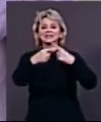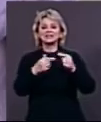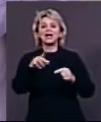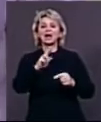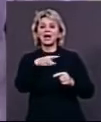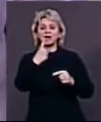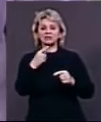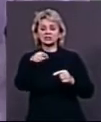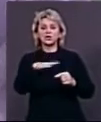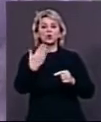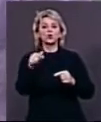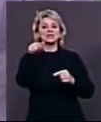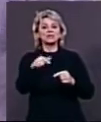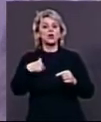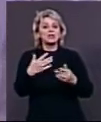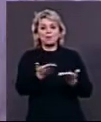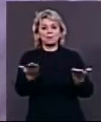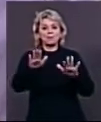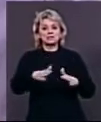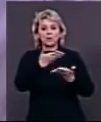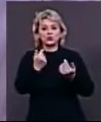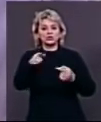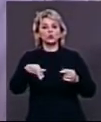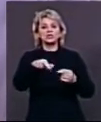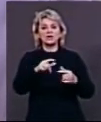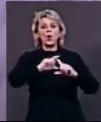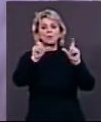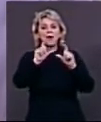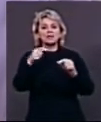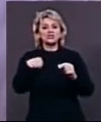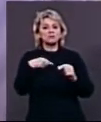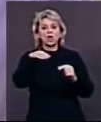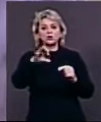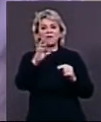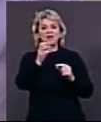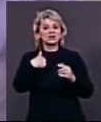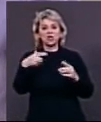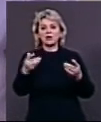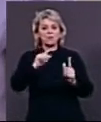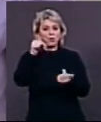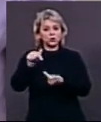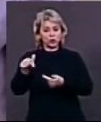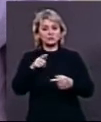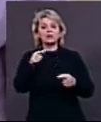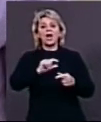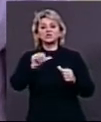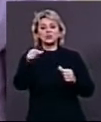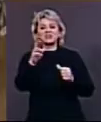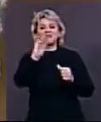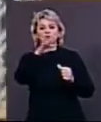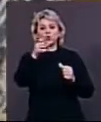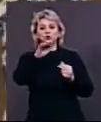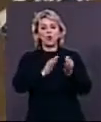говорится, кроме него нам некуда больше идти. В магазинах меня товары не устраивают, особенно фрукты,